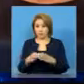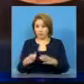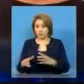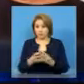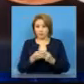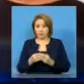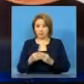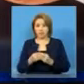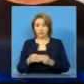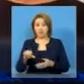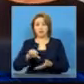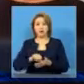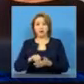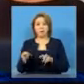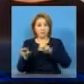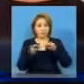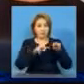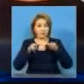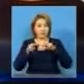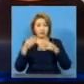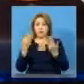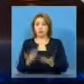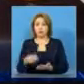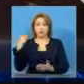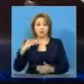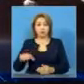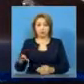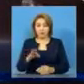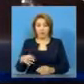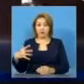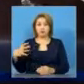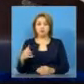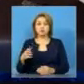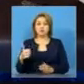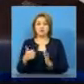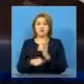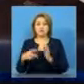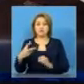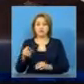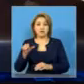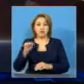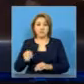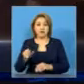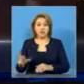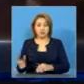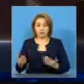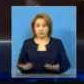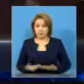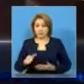бірлестік өкілдері бақылауда. Бүгін Ақтөбе облысы бойынша 562 мың тұрғын